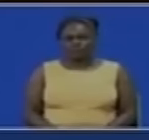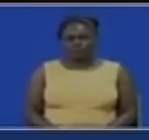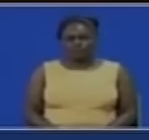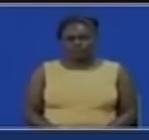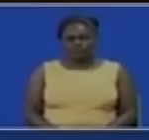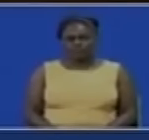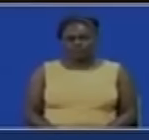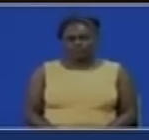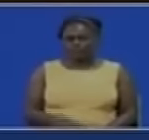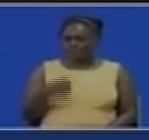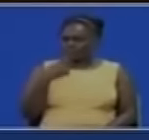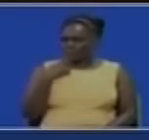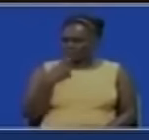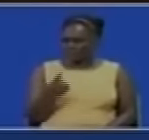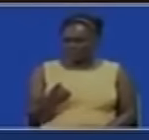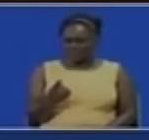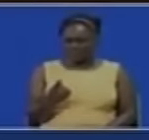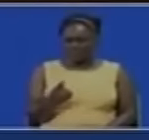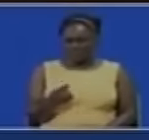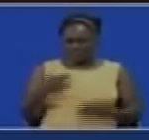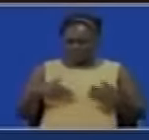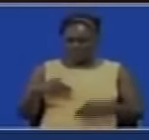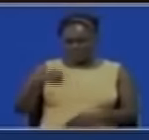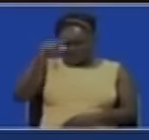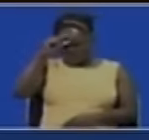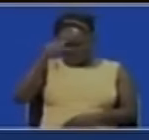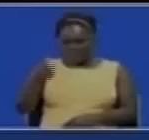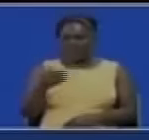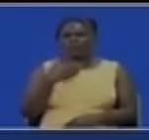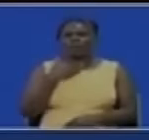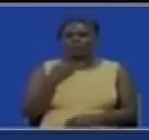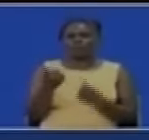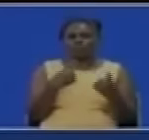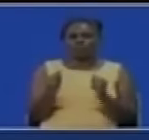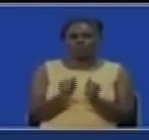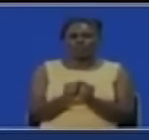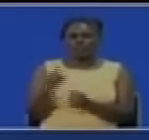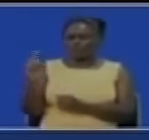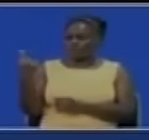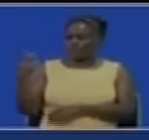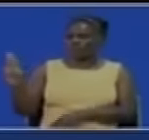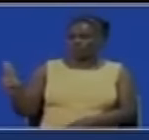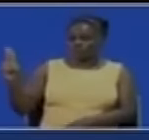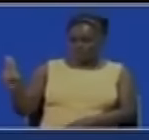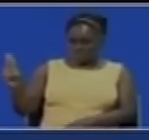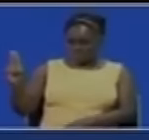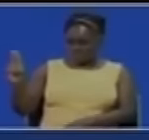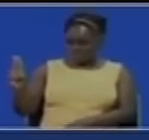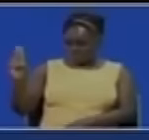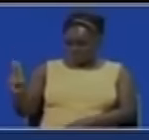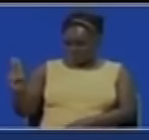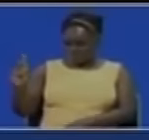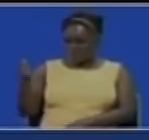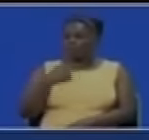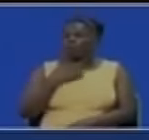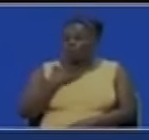Mimi nakwambia kuna watu wengine katika serikali ambao nimependa kuona. Kwanza president wa Kenya ningependa